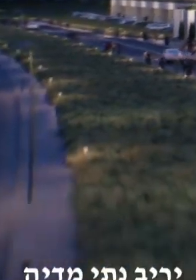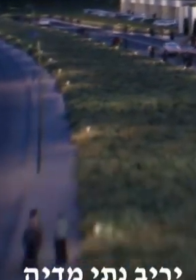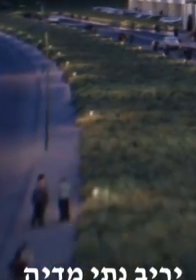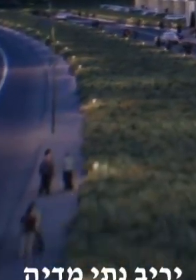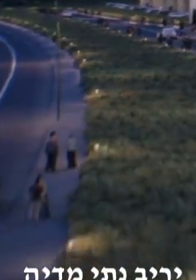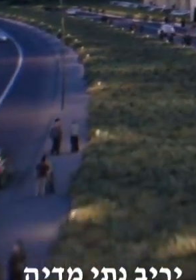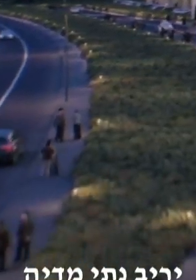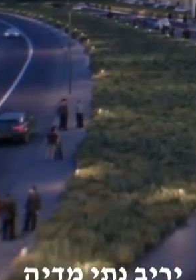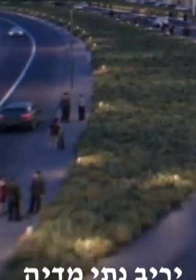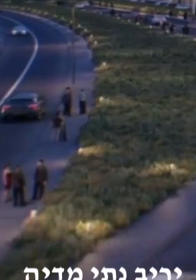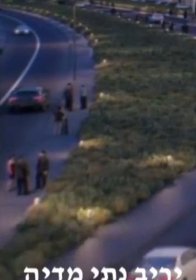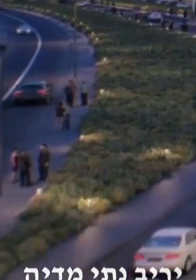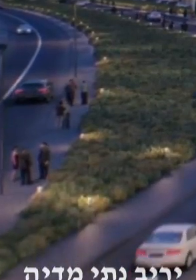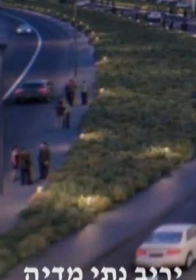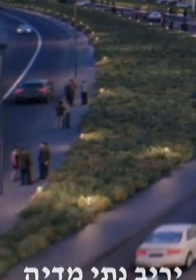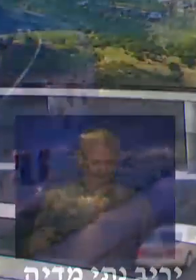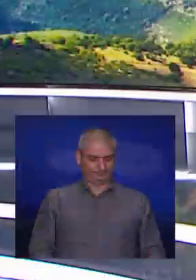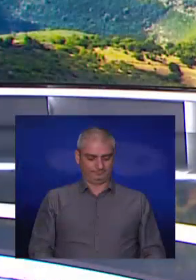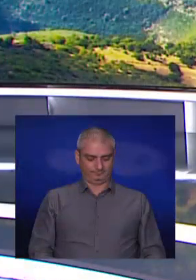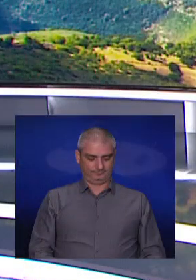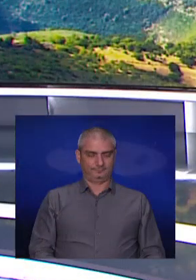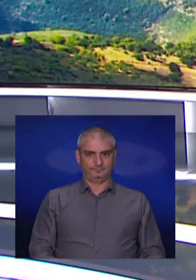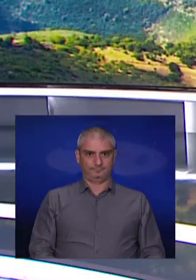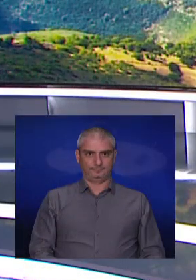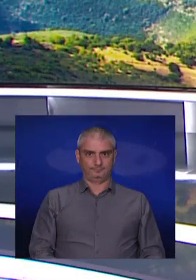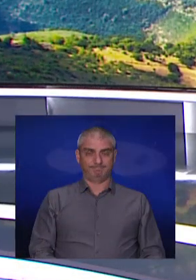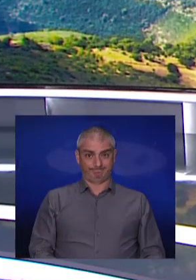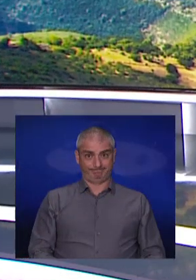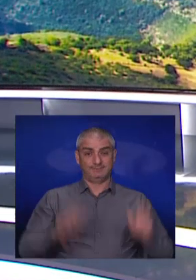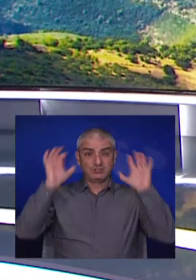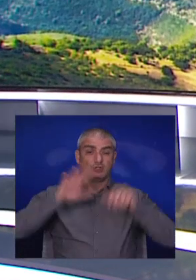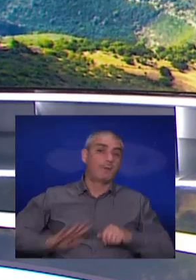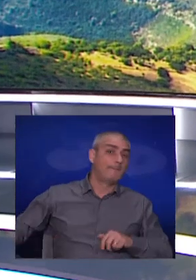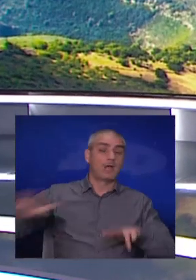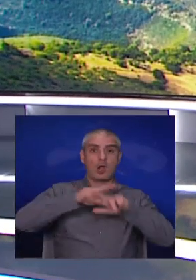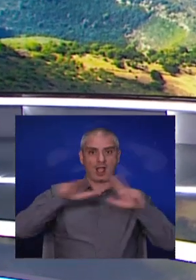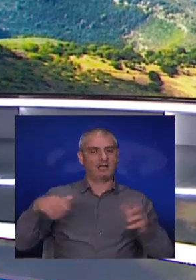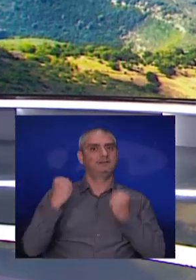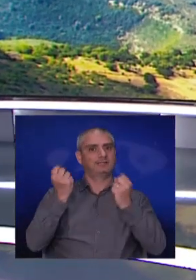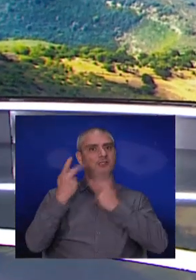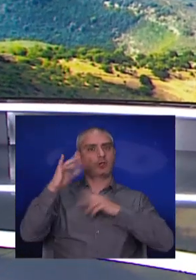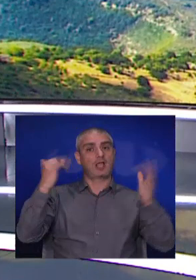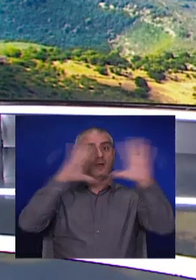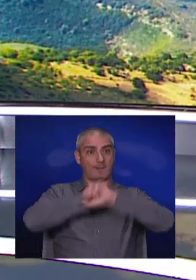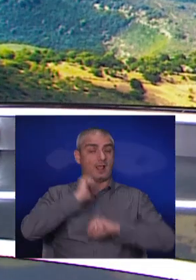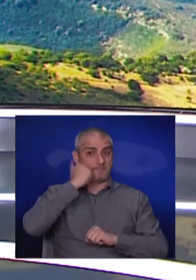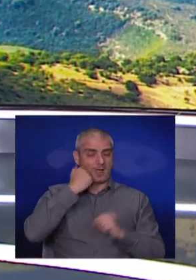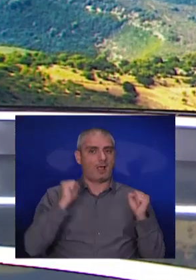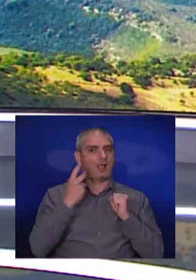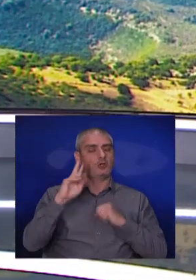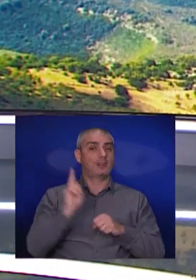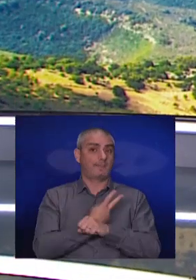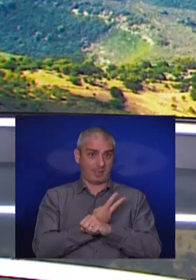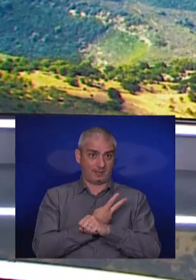די-סיטי, עיר העיצוב והבילוי החדשה של ישראל. הגשמים ברחבי הארץ התחזקו הלילה. מחר, קר מהרגיל,